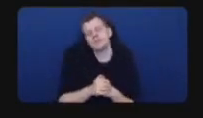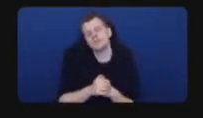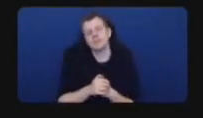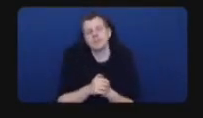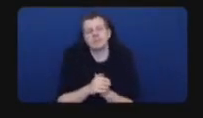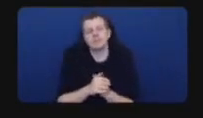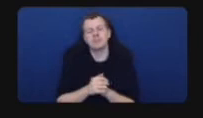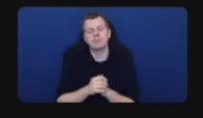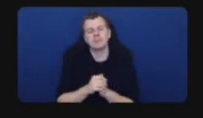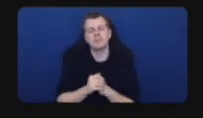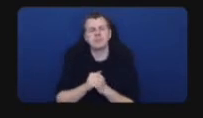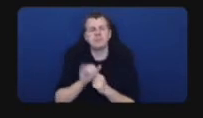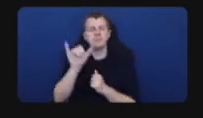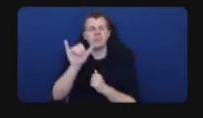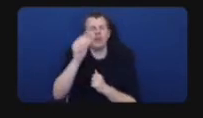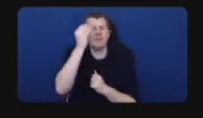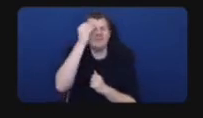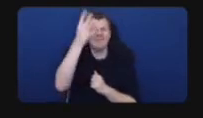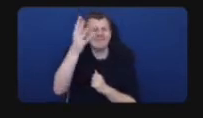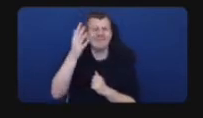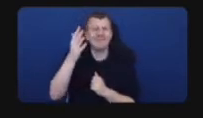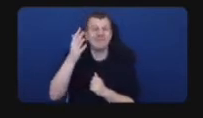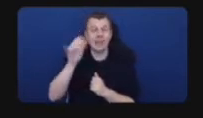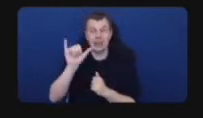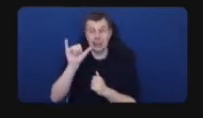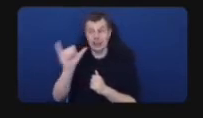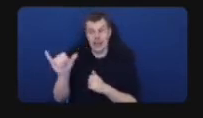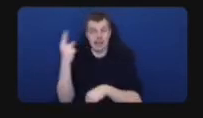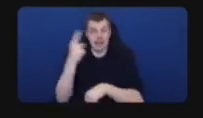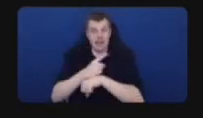面临这些事情，如果发生的话。